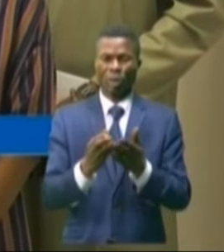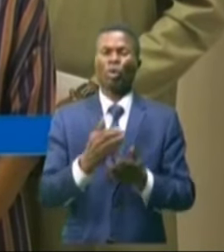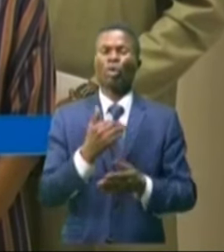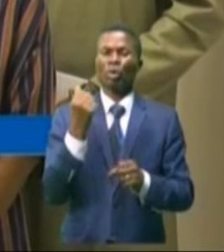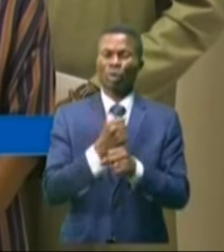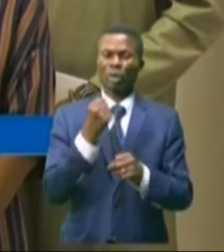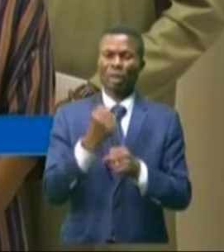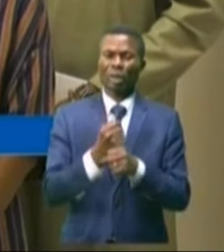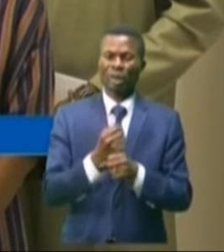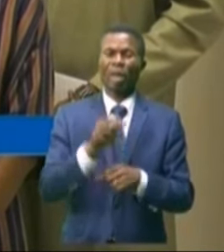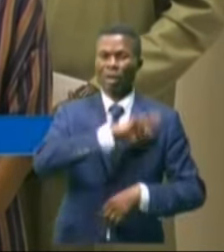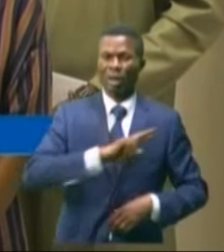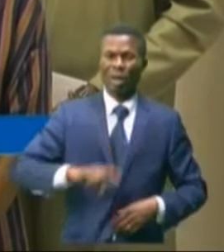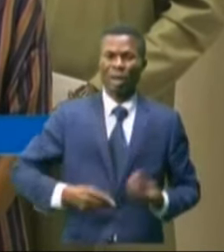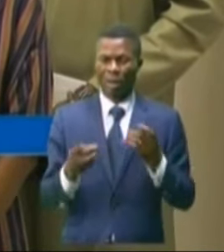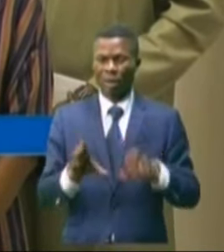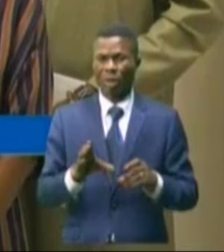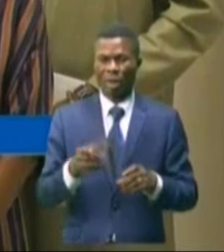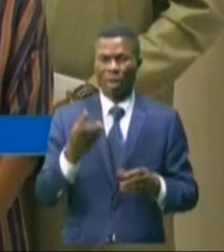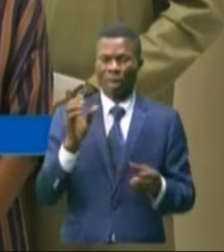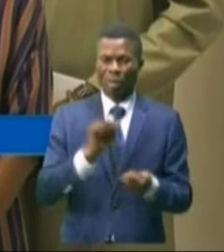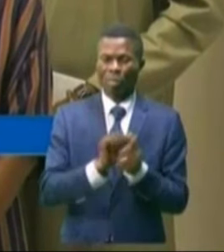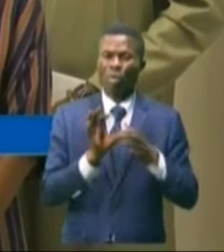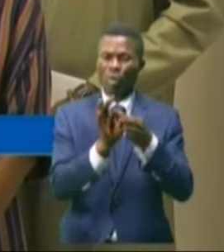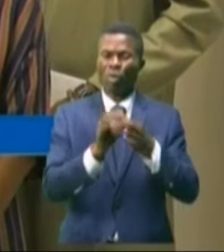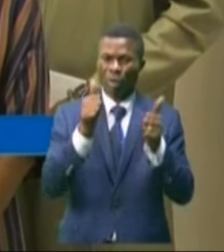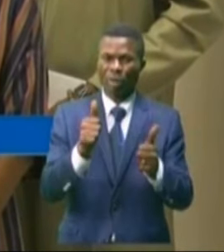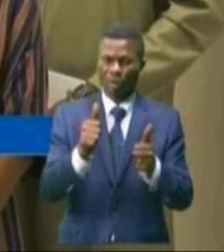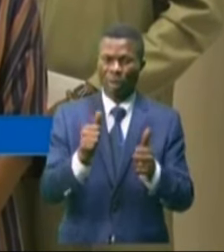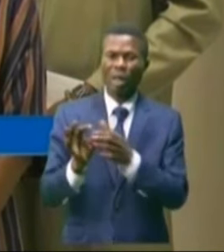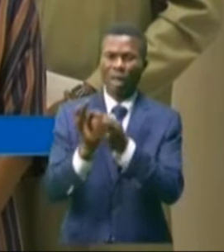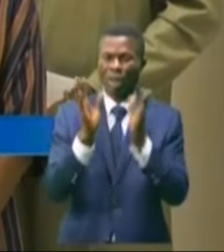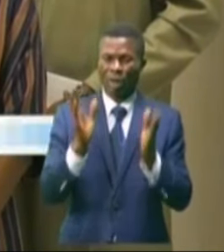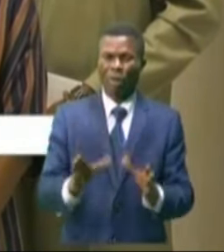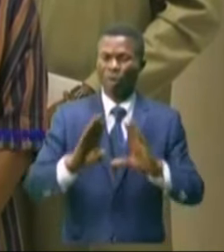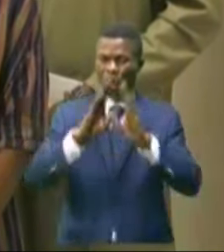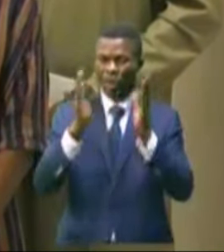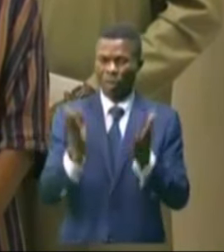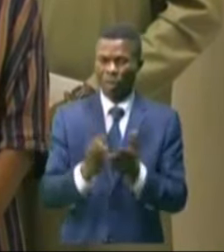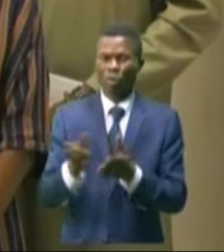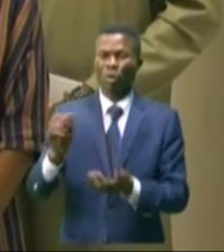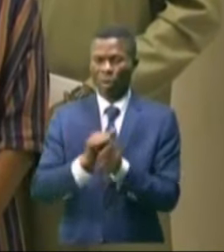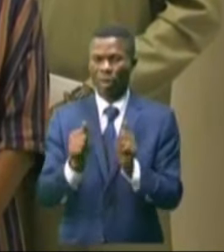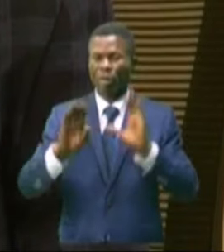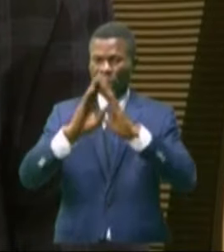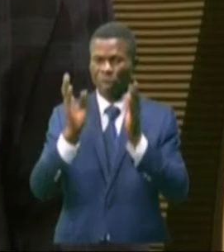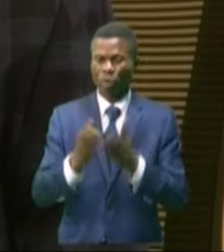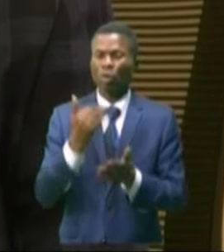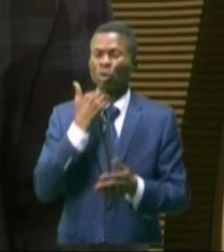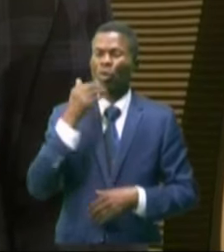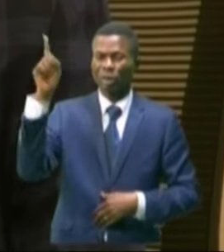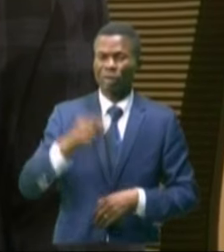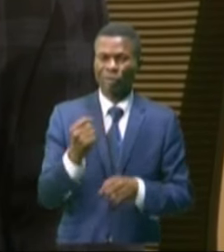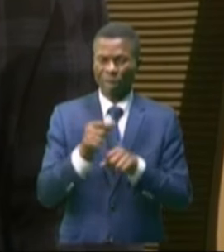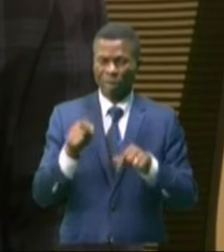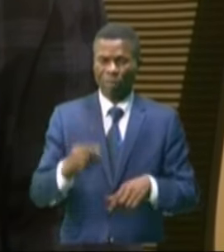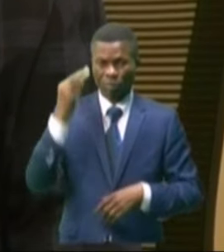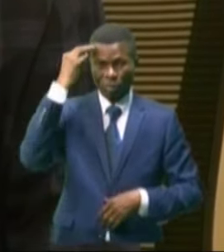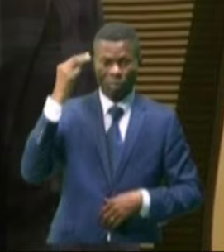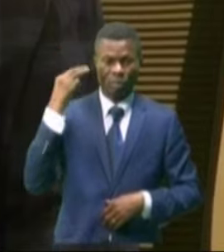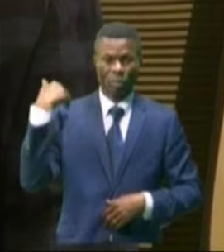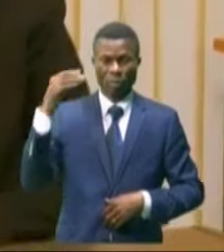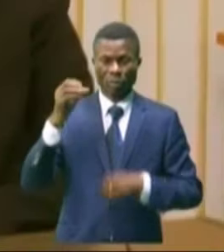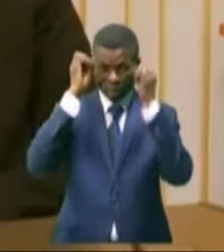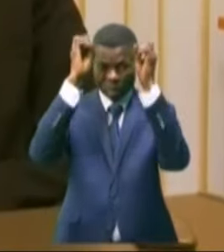au RDC pour qu'il y ait une bonne collaboration et coordination avec tous les programmes et tous les investissements. La ministre d'État de